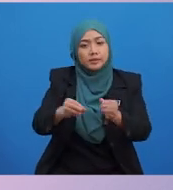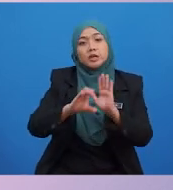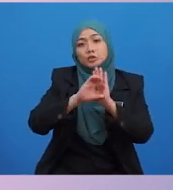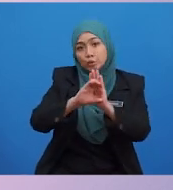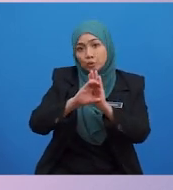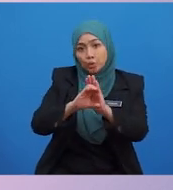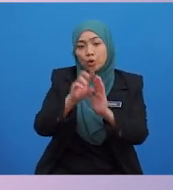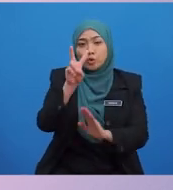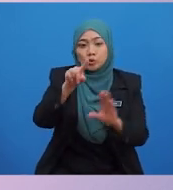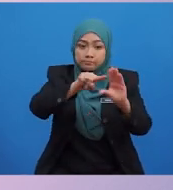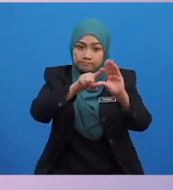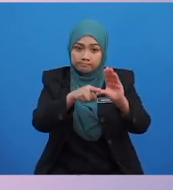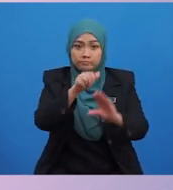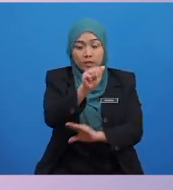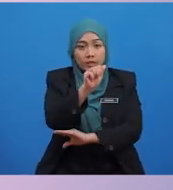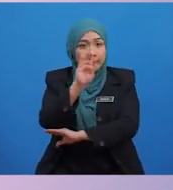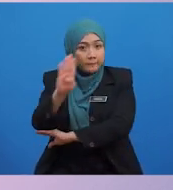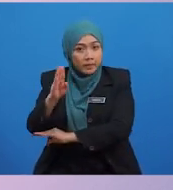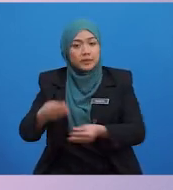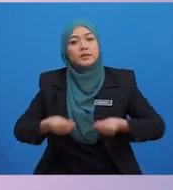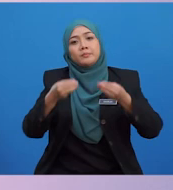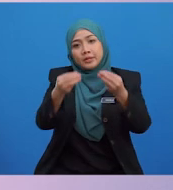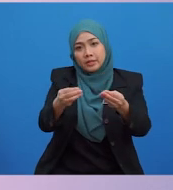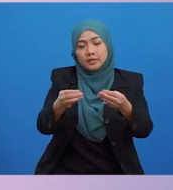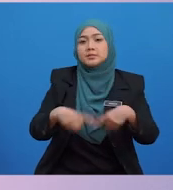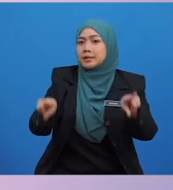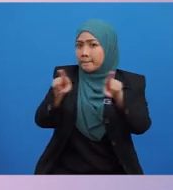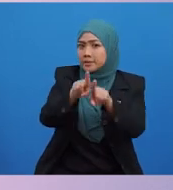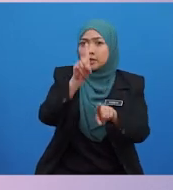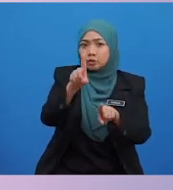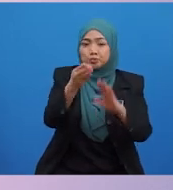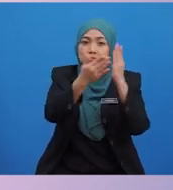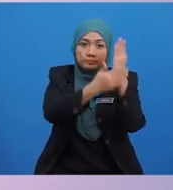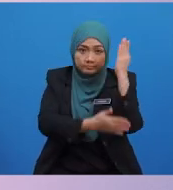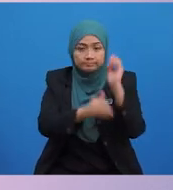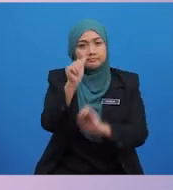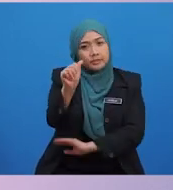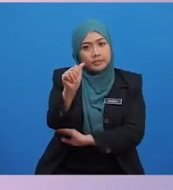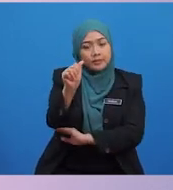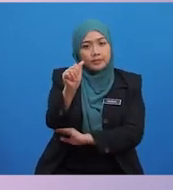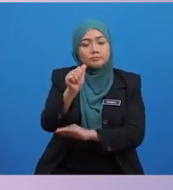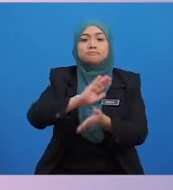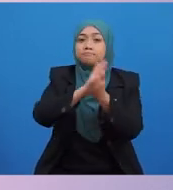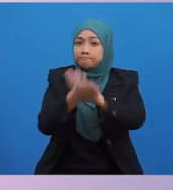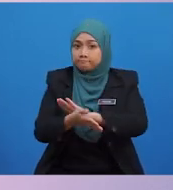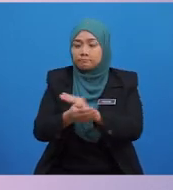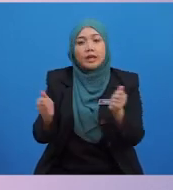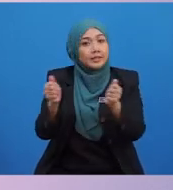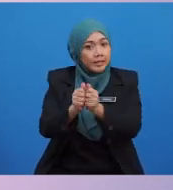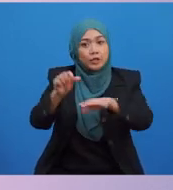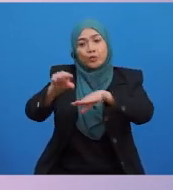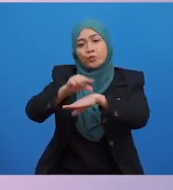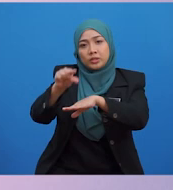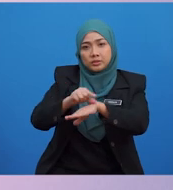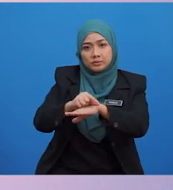diberi bersama satu sisi e-market dengan menggunakan petugas sinus kita akan